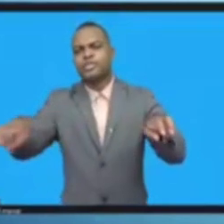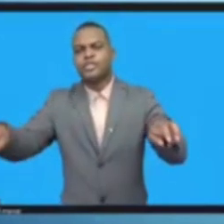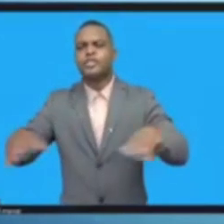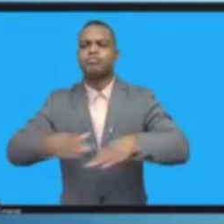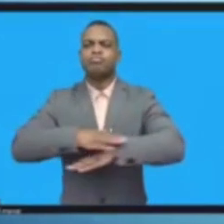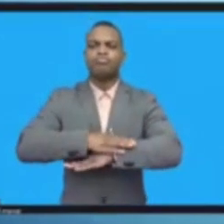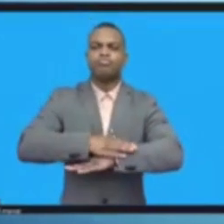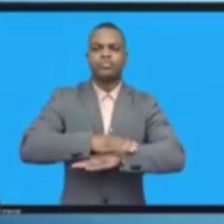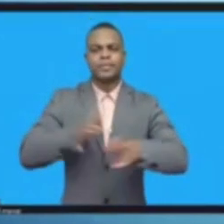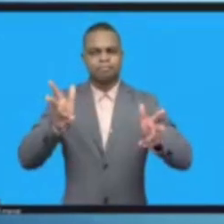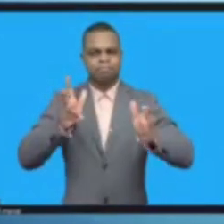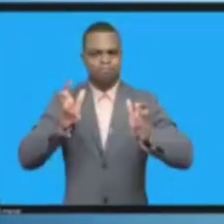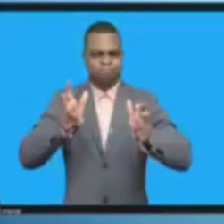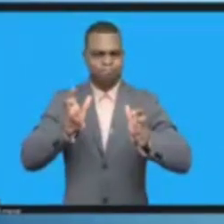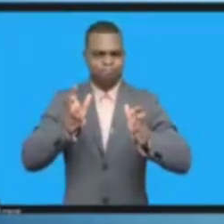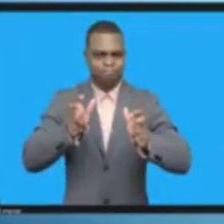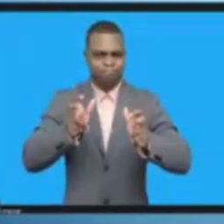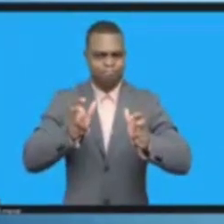Bien.